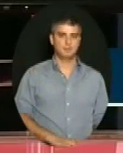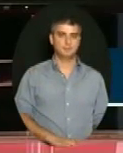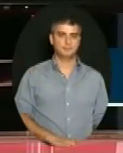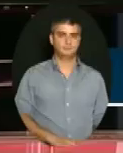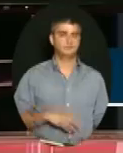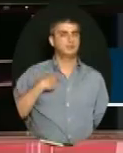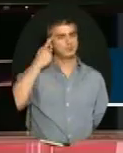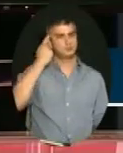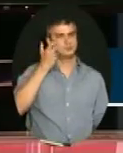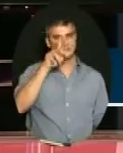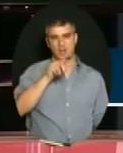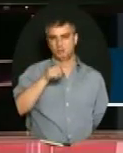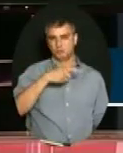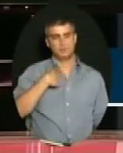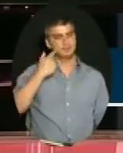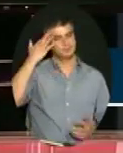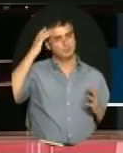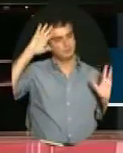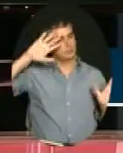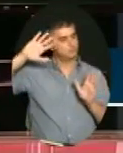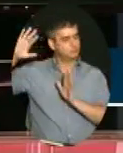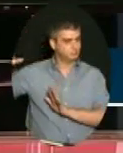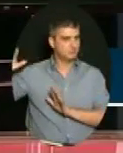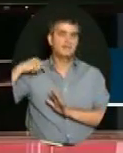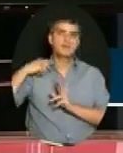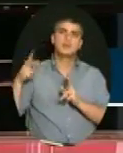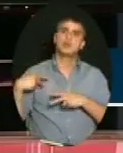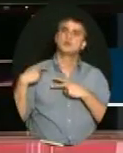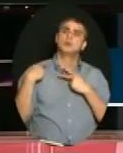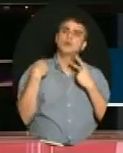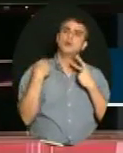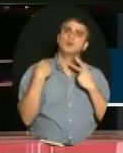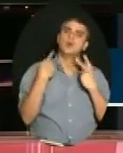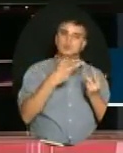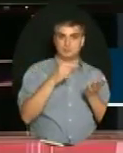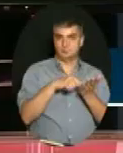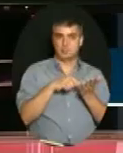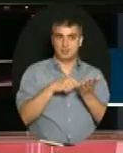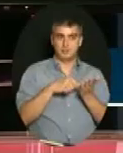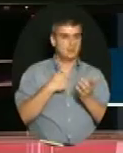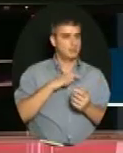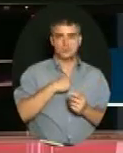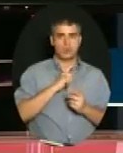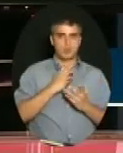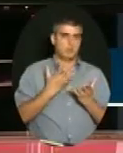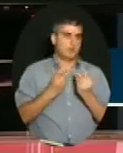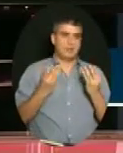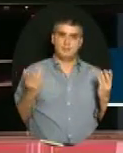חשבתי קצת על השופט הזה, אני אשים רגע את המחשבות שלי בצד, ואני חוזרת, מאחר שאנחנו לא